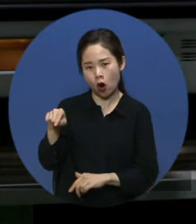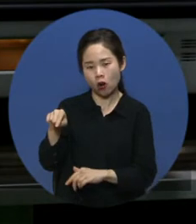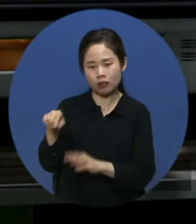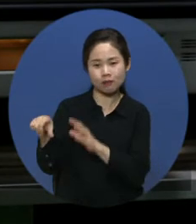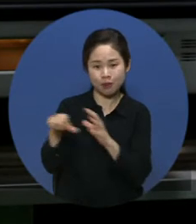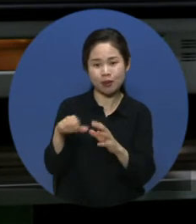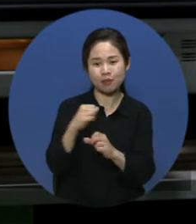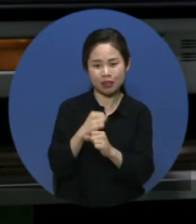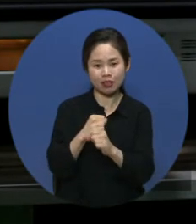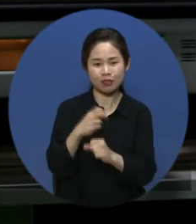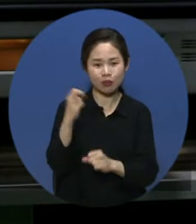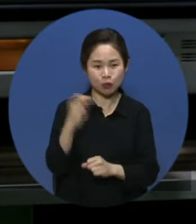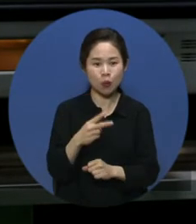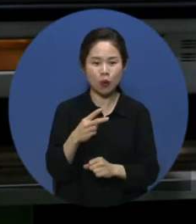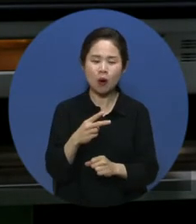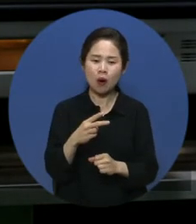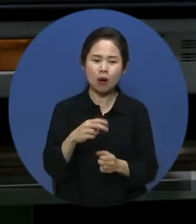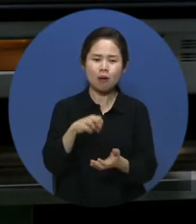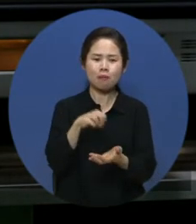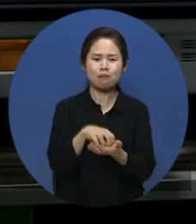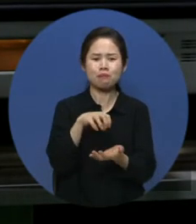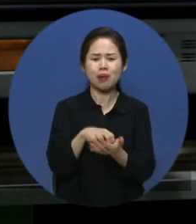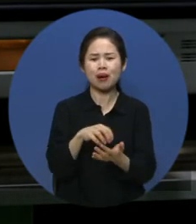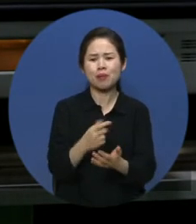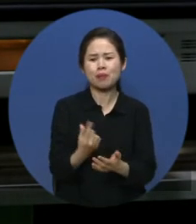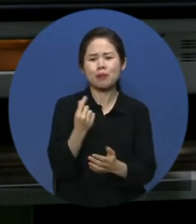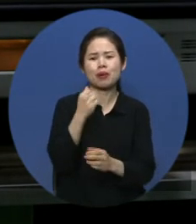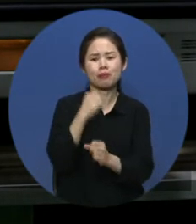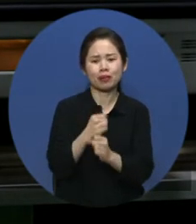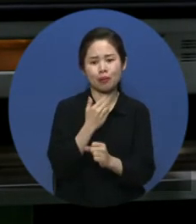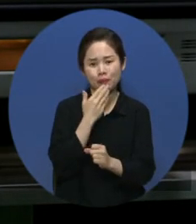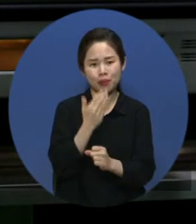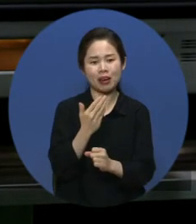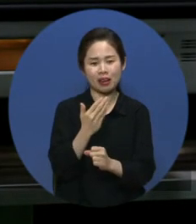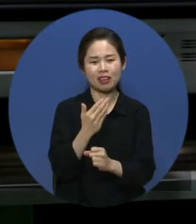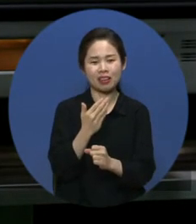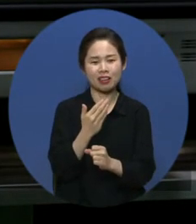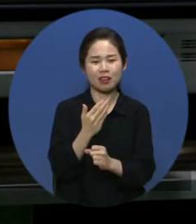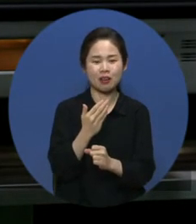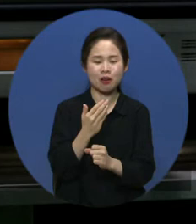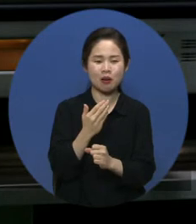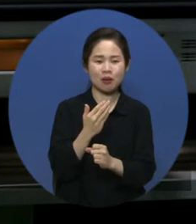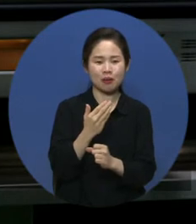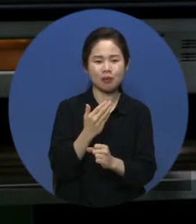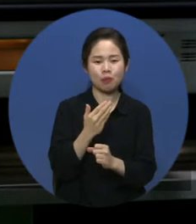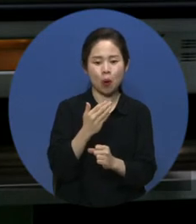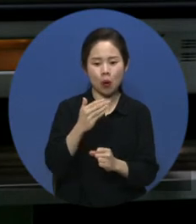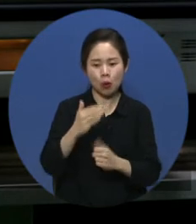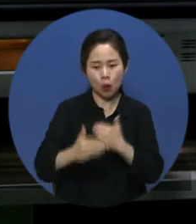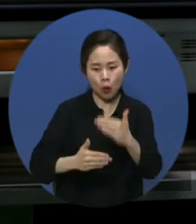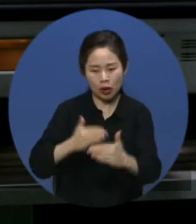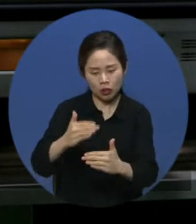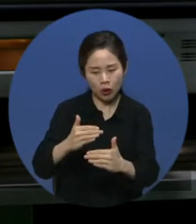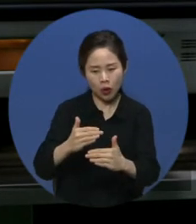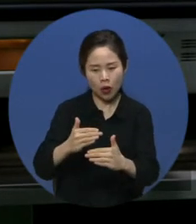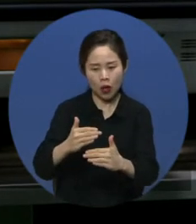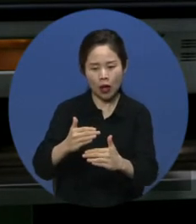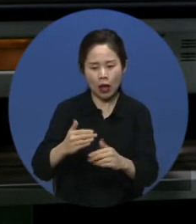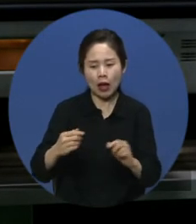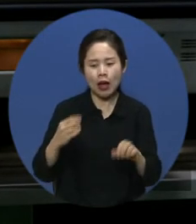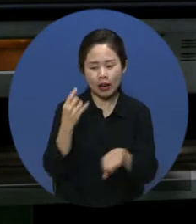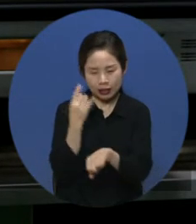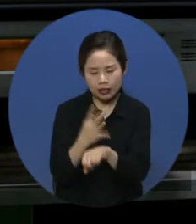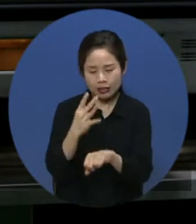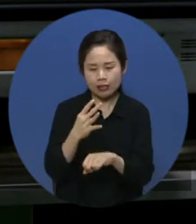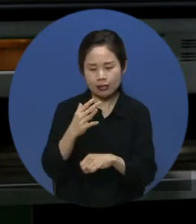있어요. 공정을 좀 단순화해서 상업적으로 빵을 빨리 만들어낼 수도 있는데